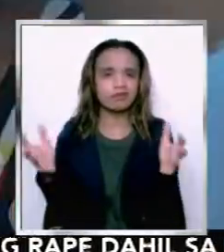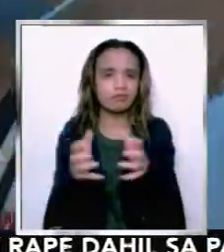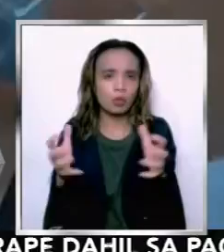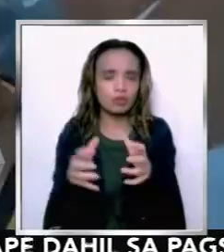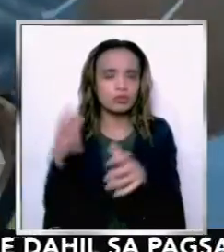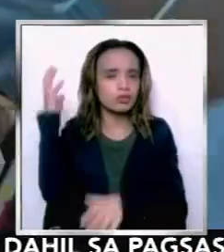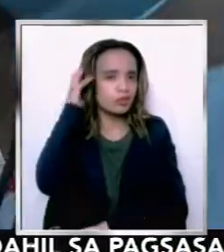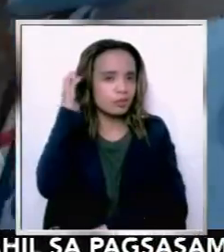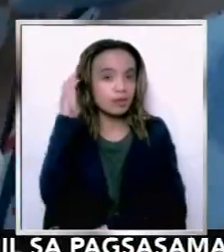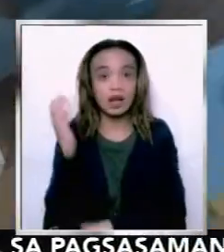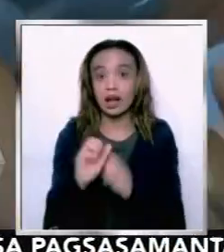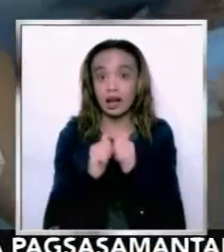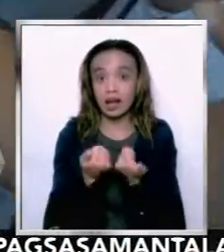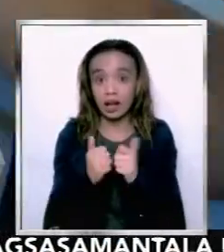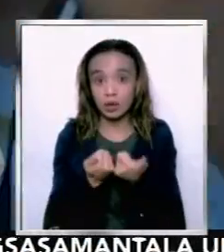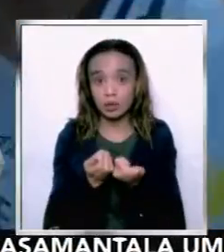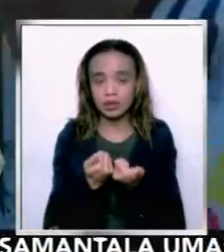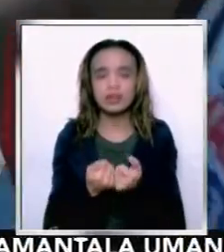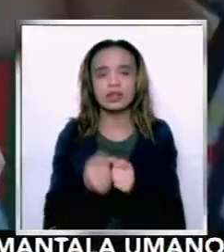dyan, sugpuin ang korupsyon.